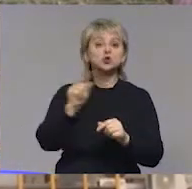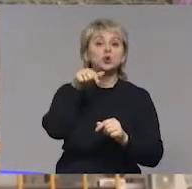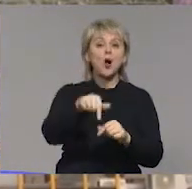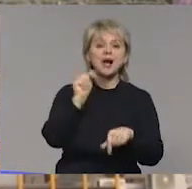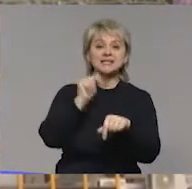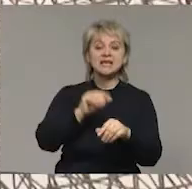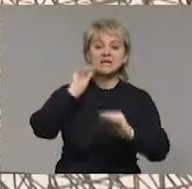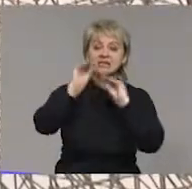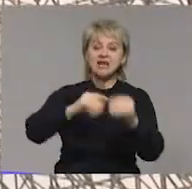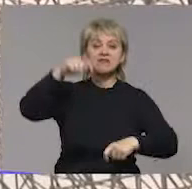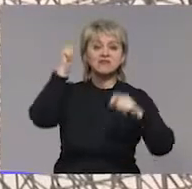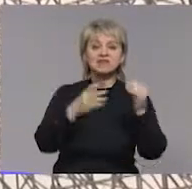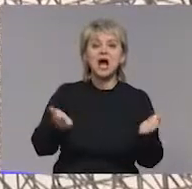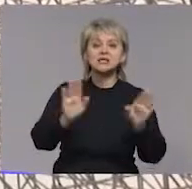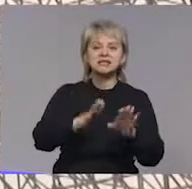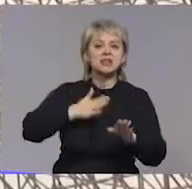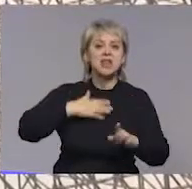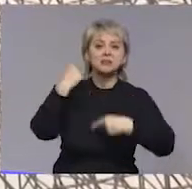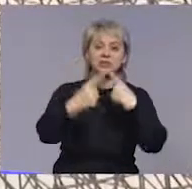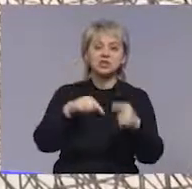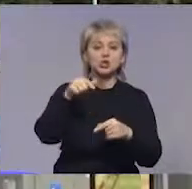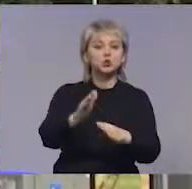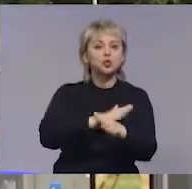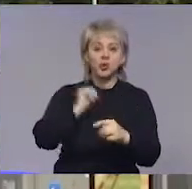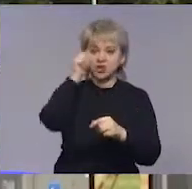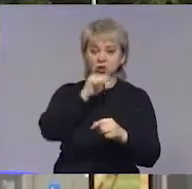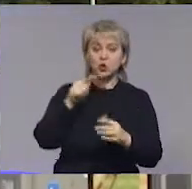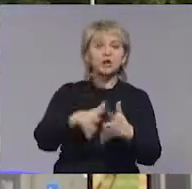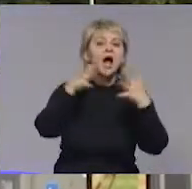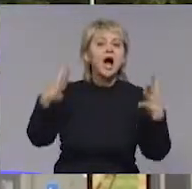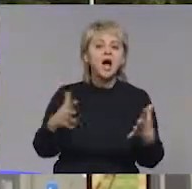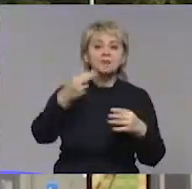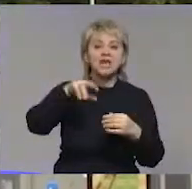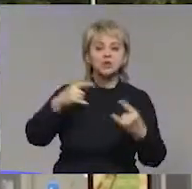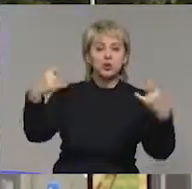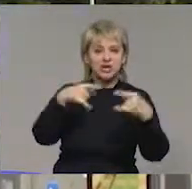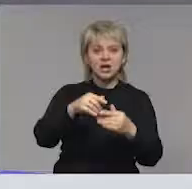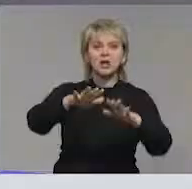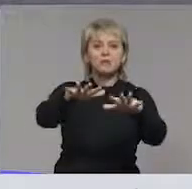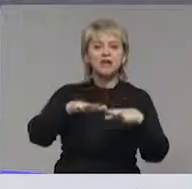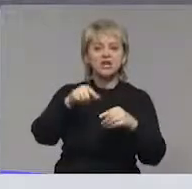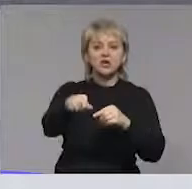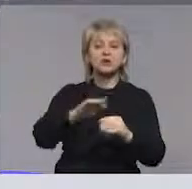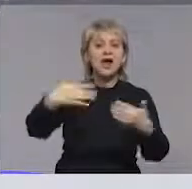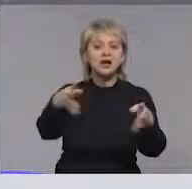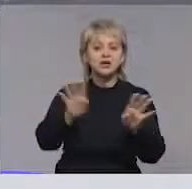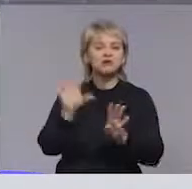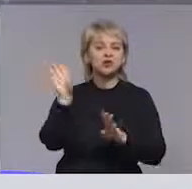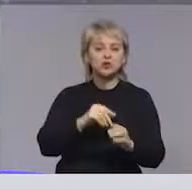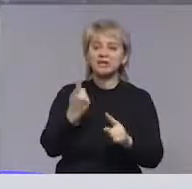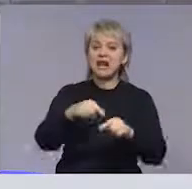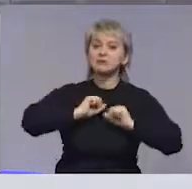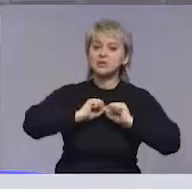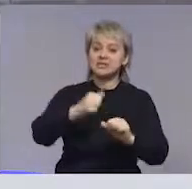касается оборудования, фестиваль оставил нам наследство на долгие годы. Огромный медиаэкран, павильоны, ограждения – все для